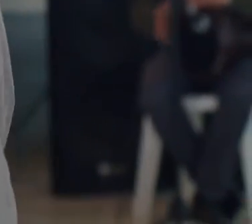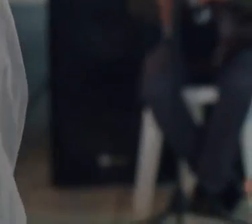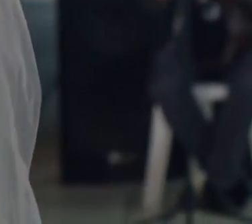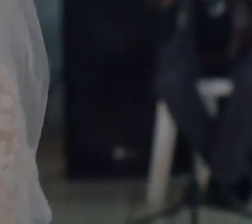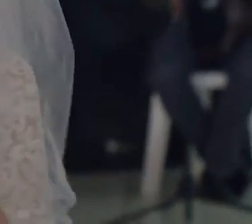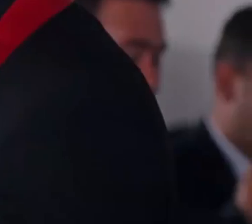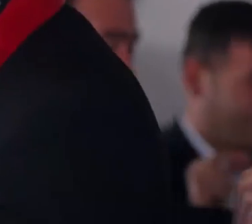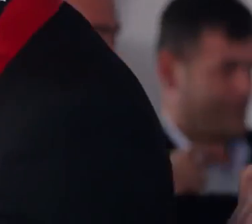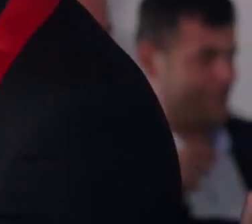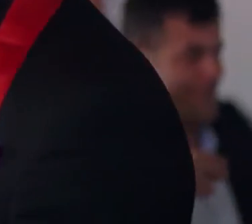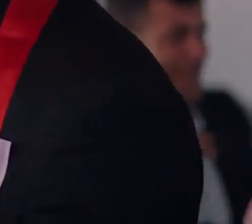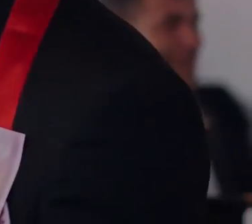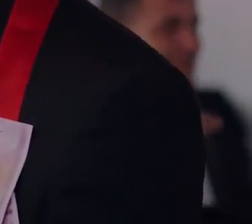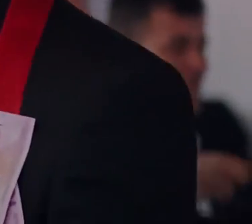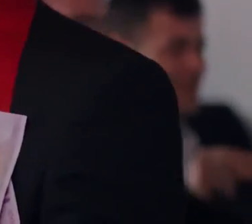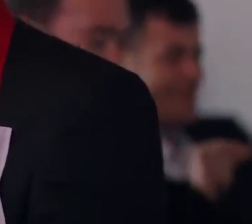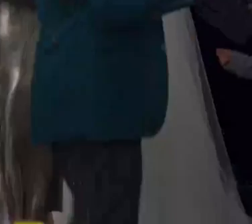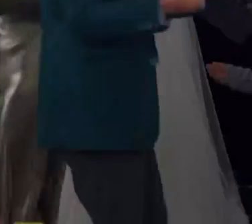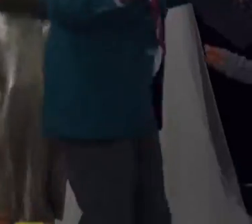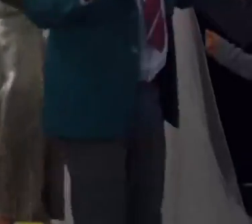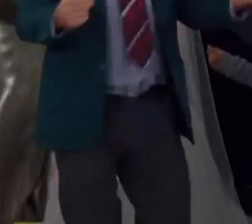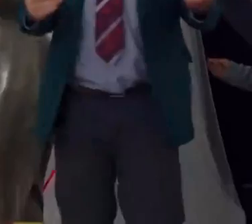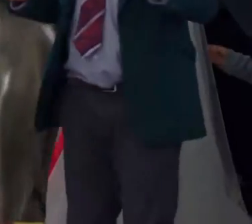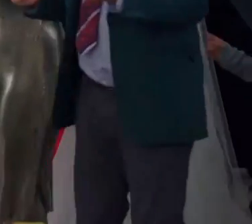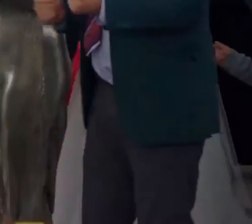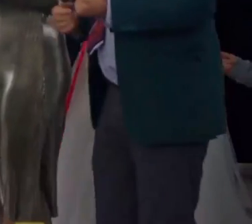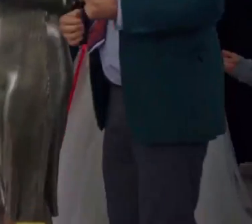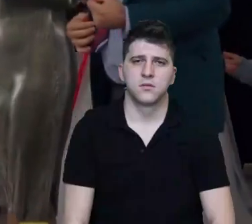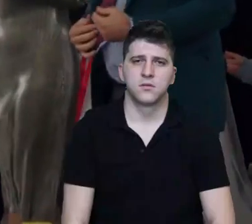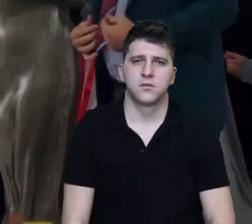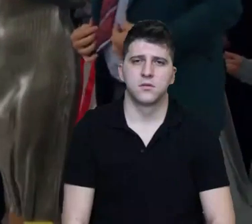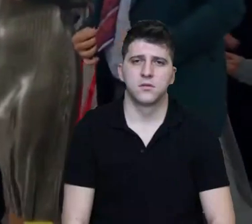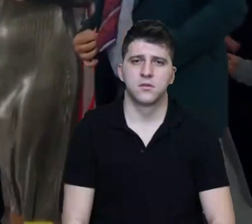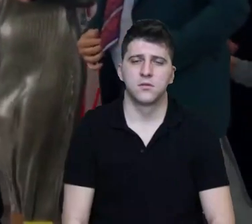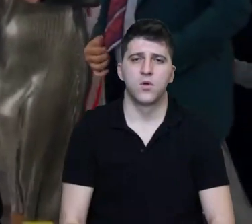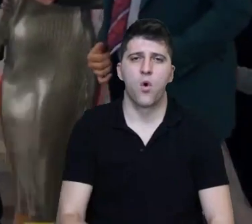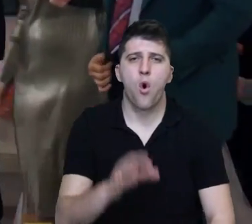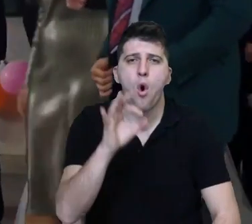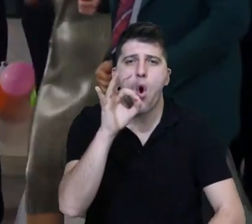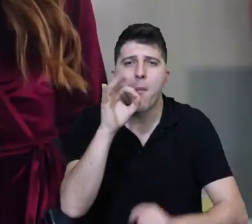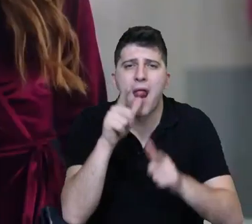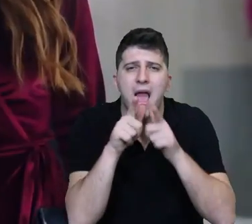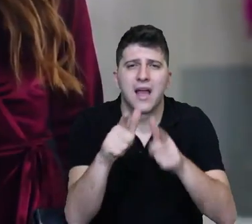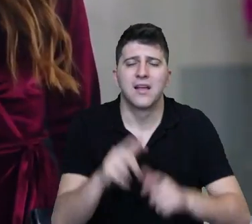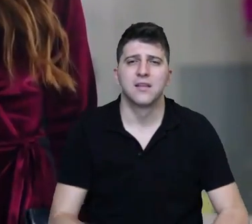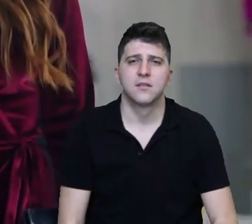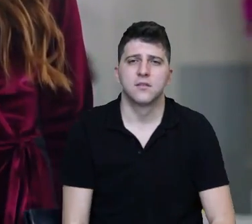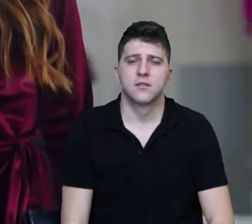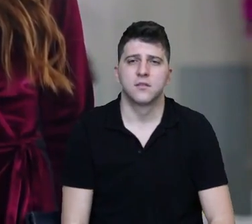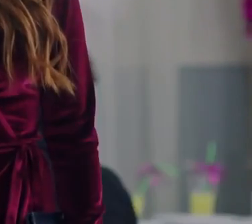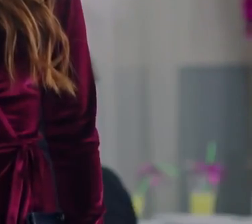odaklandı. Geldiklerini fark eden Tuğba kızlara kaş göz etti. Obarak! Herkes durup Alev'e